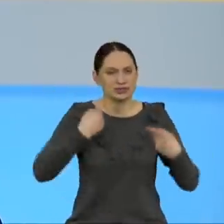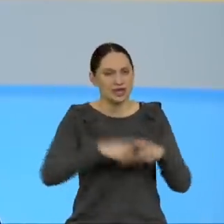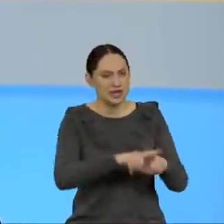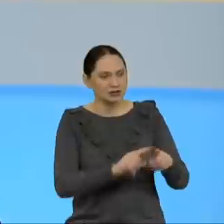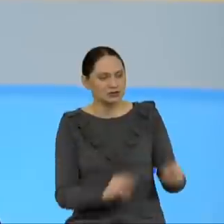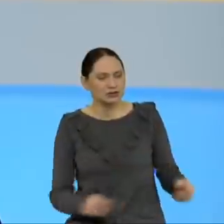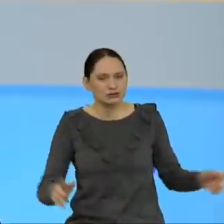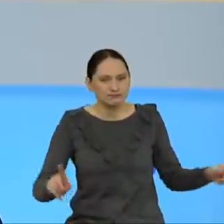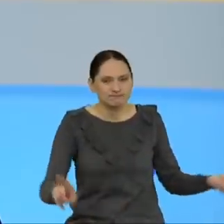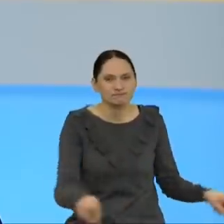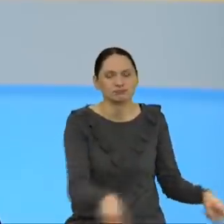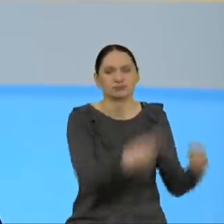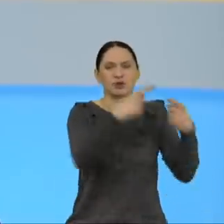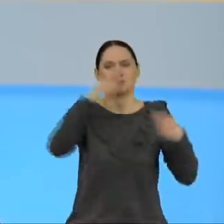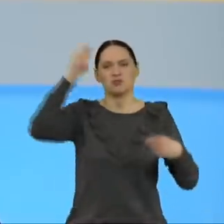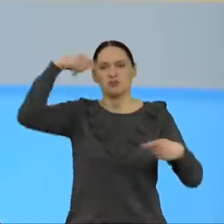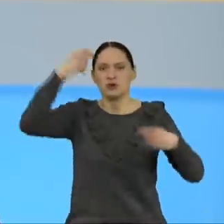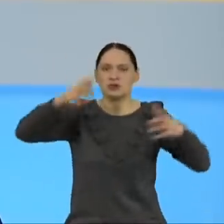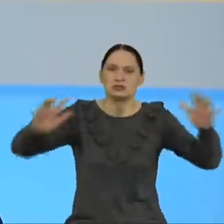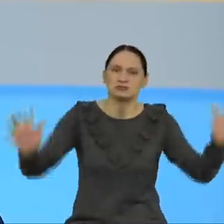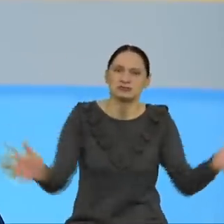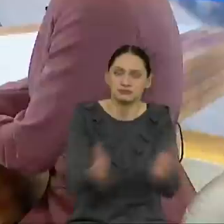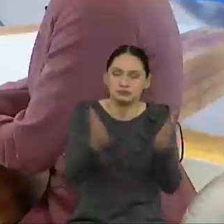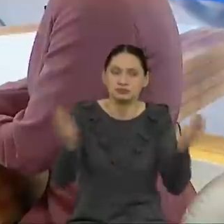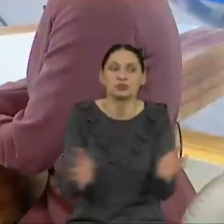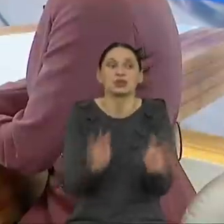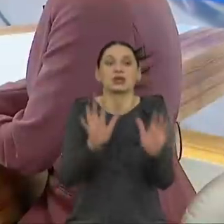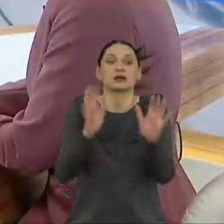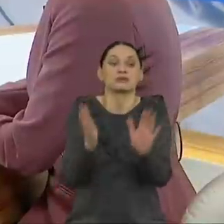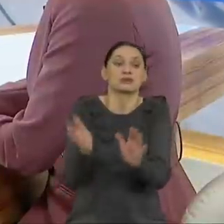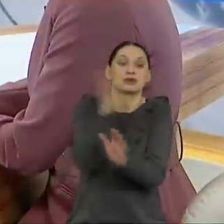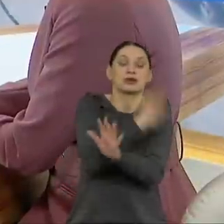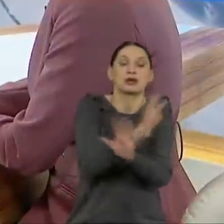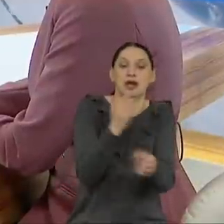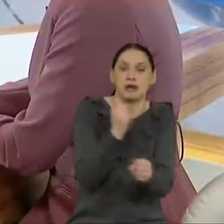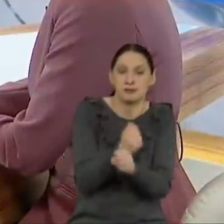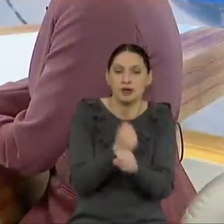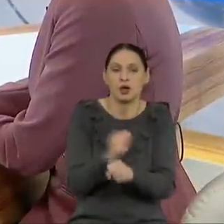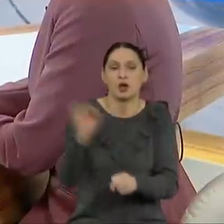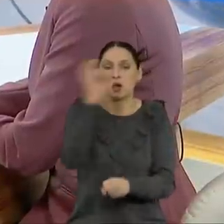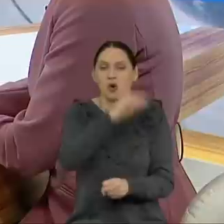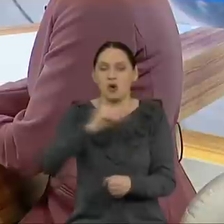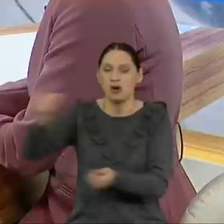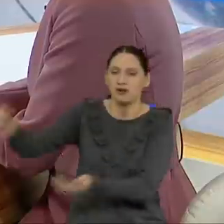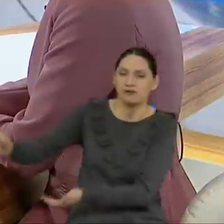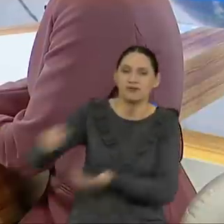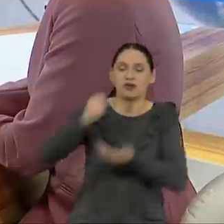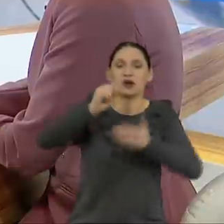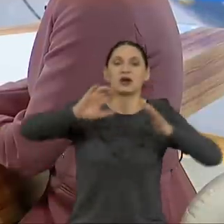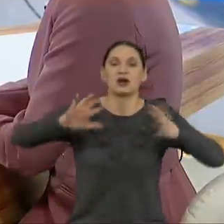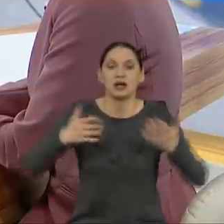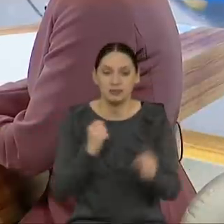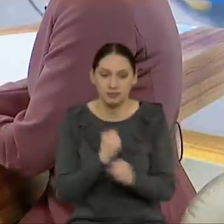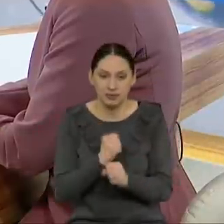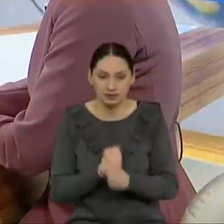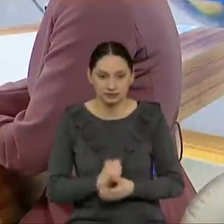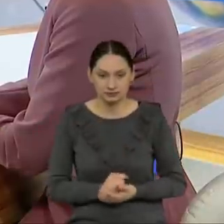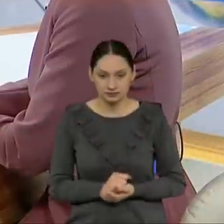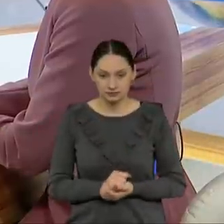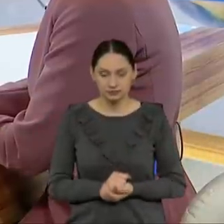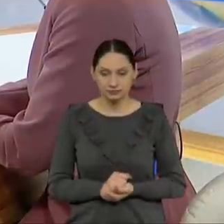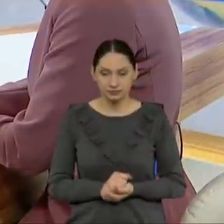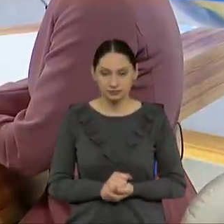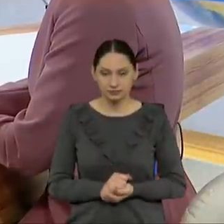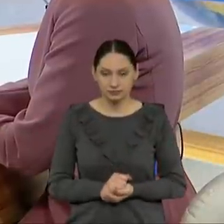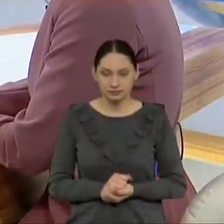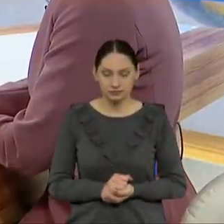tada aišku klausimas, kaip mes tą galime siekti. Tai vis dėlto tas finansavimo klausimas yra čia vis tiek centrinis. Tik tai reikia sutarti, kur mes